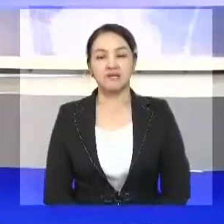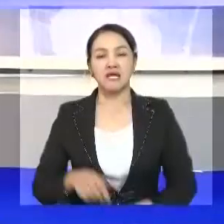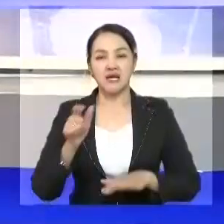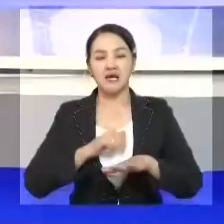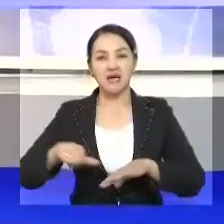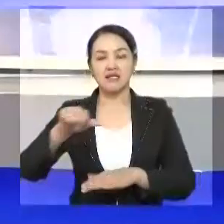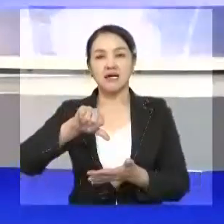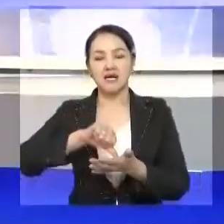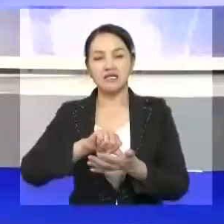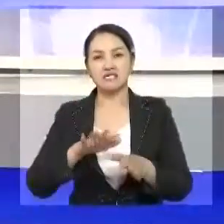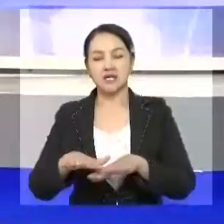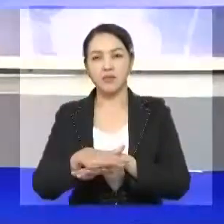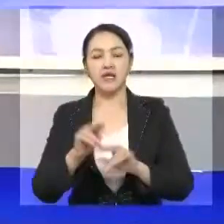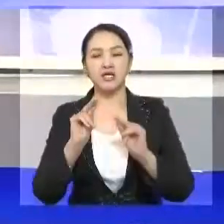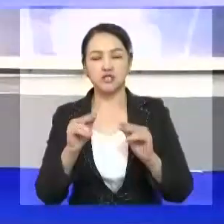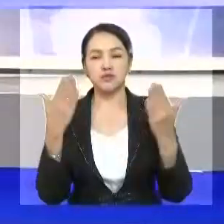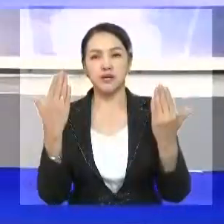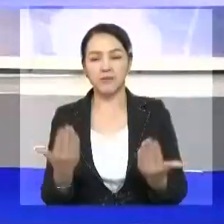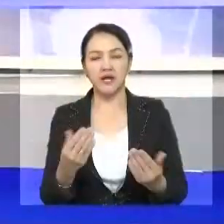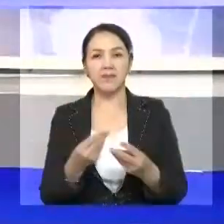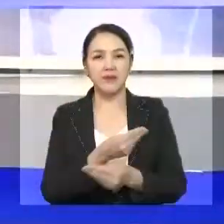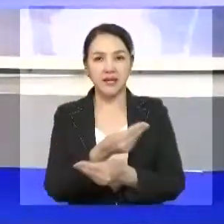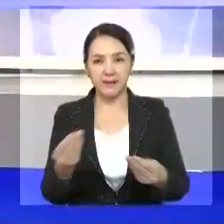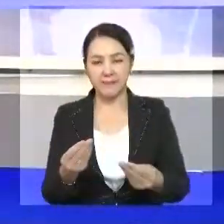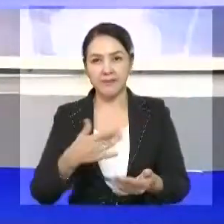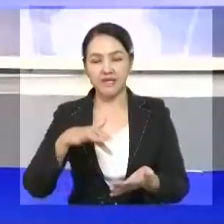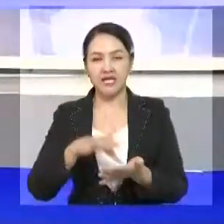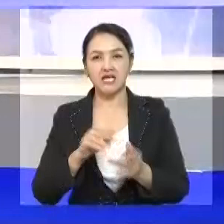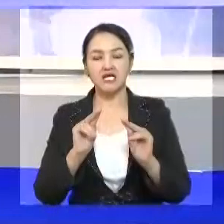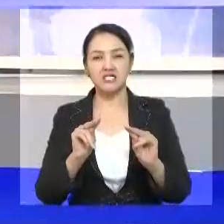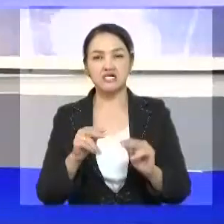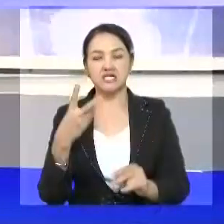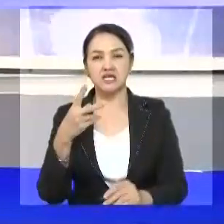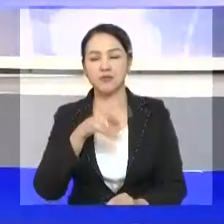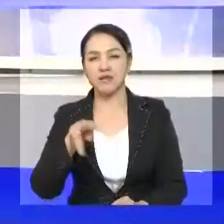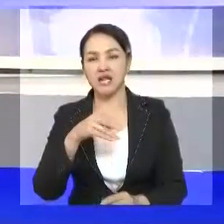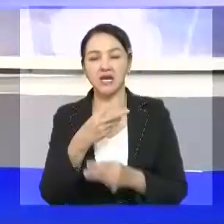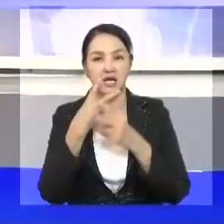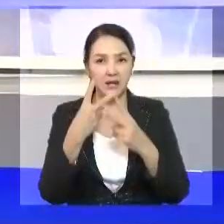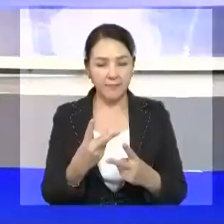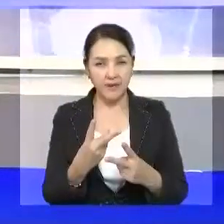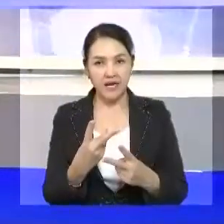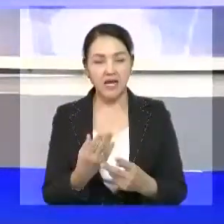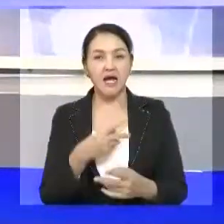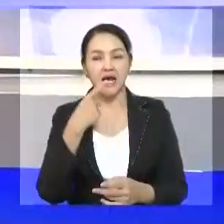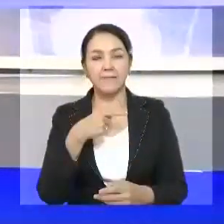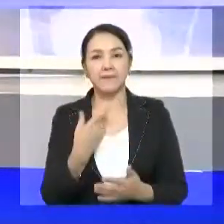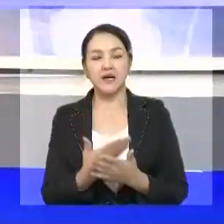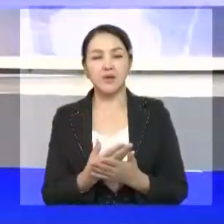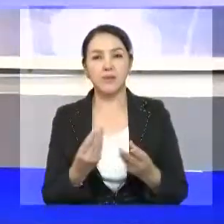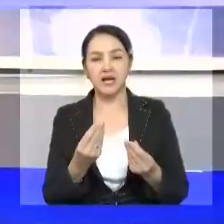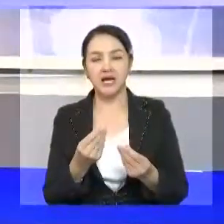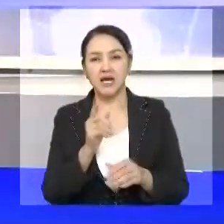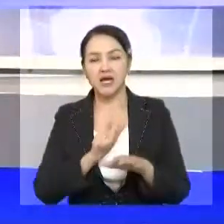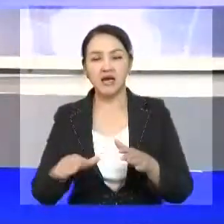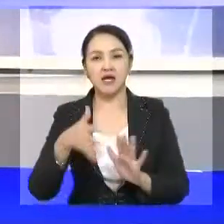Халық қатысатын бюджет жобасы үшін биыл қомақты қаржы бөлінген. Қалалықтар үшін 2 миллиард теңге қарастырылды. Ат айтып тұрғандай, бұл соманы